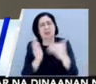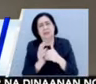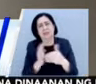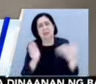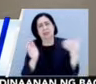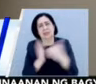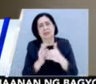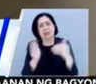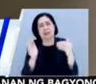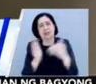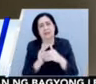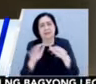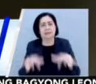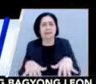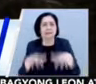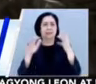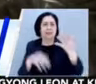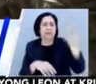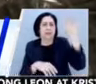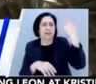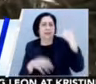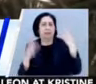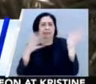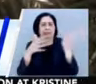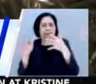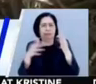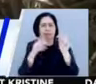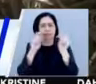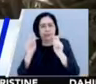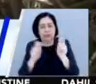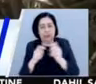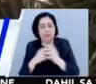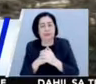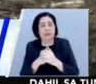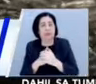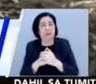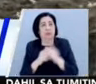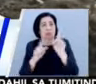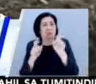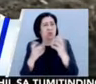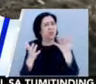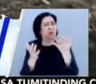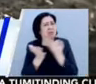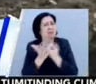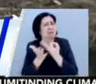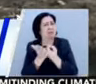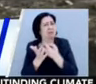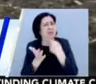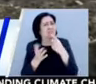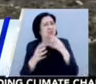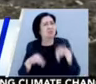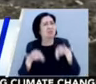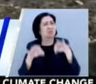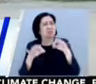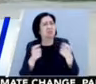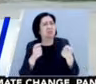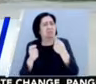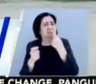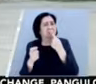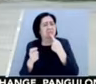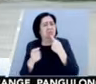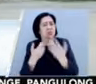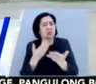pagbahang dulot ng mga nakalipas sa bagyo sa gitna ng mga tanong kung saan na pupunta ang pondo para sa mga flood control project na umabot ng halos